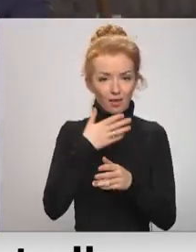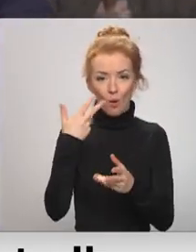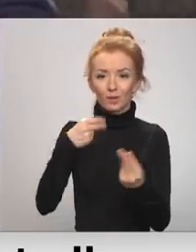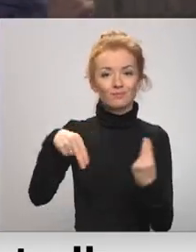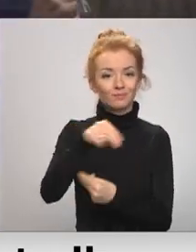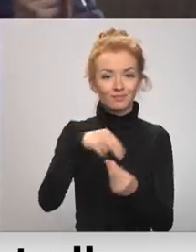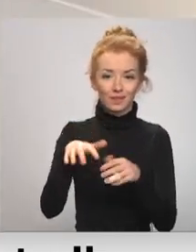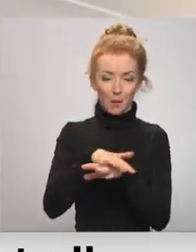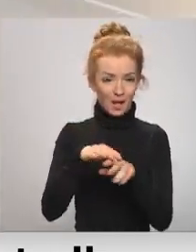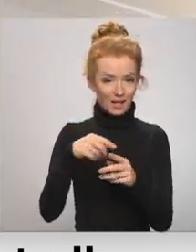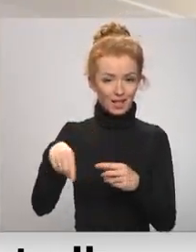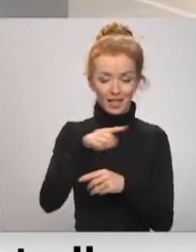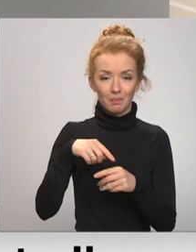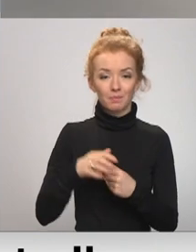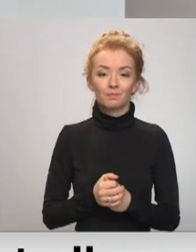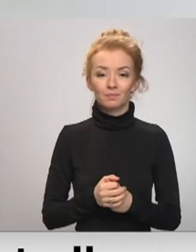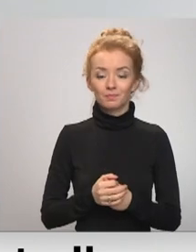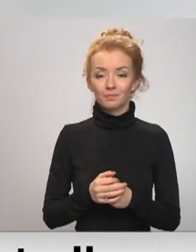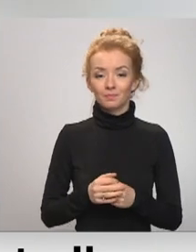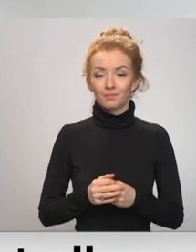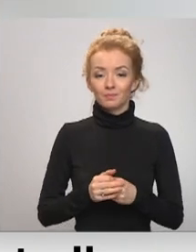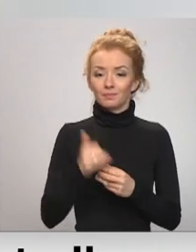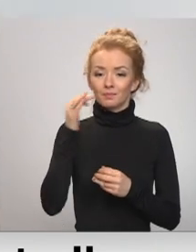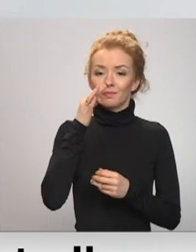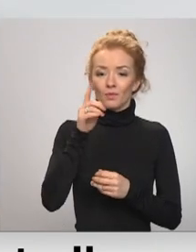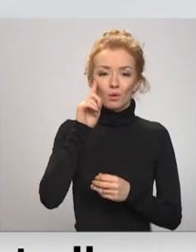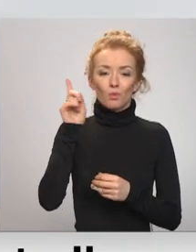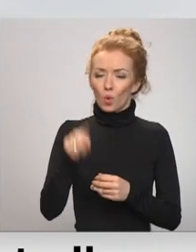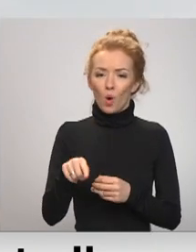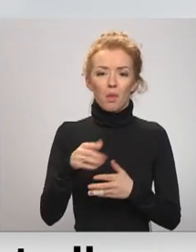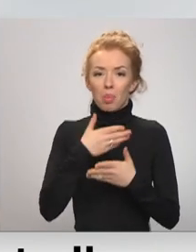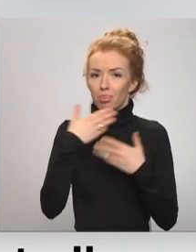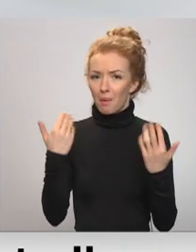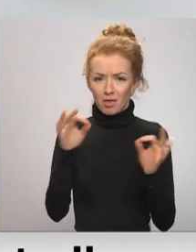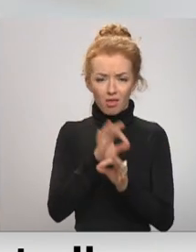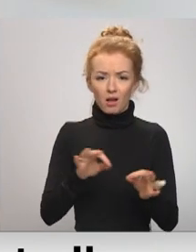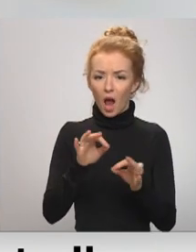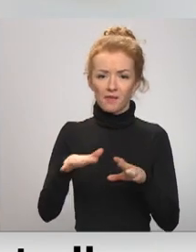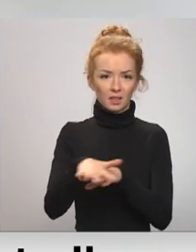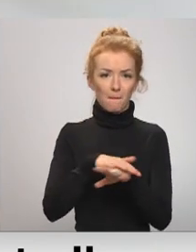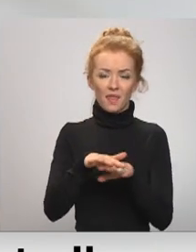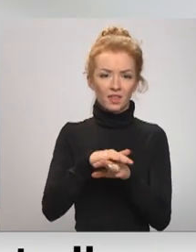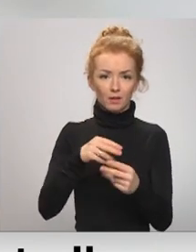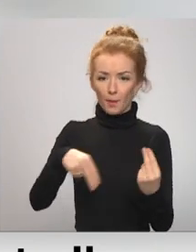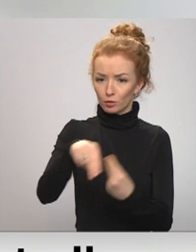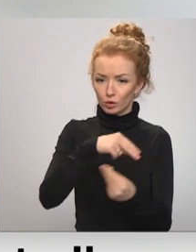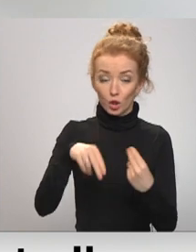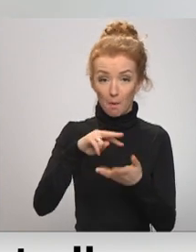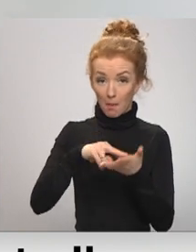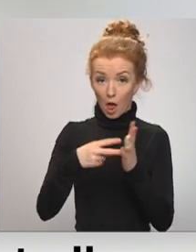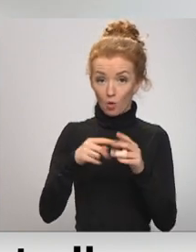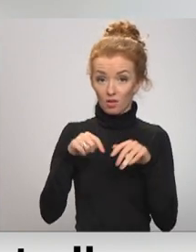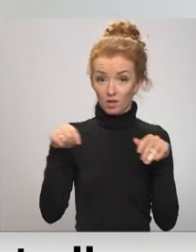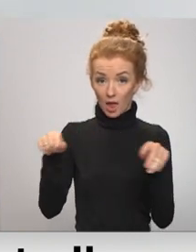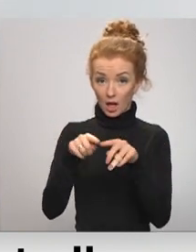ar sabiedrību. Protams, kad nebija nekāda sabiedriskā apspriešana, nekas tam līdzīgs, jo plānotā teritorija